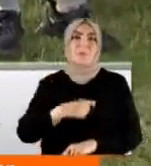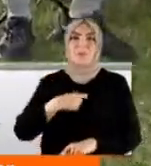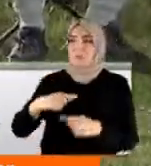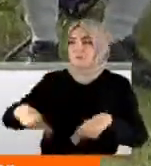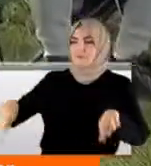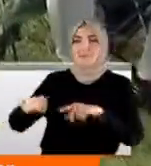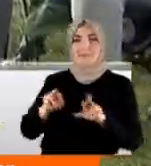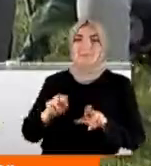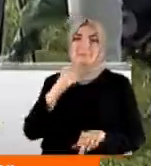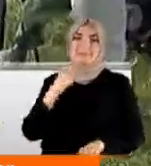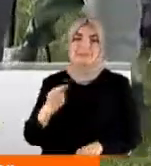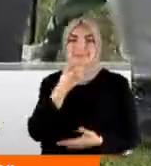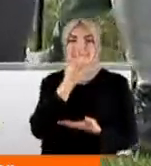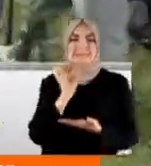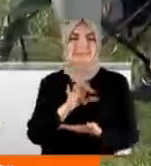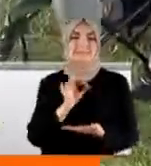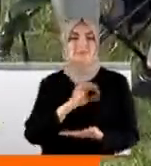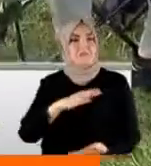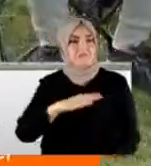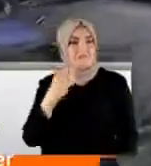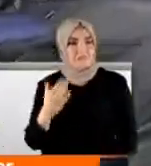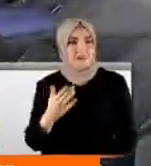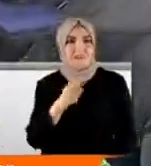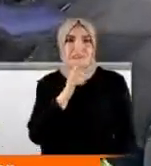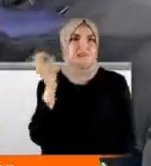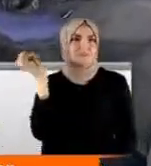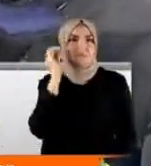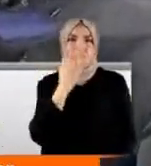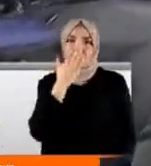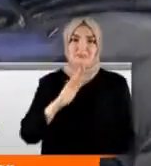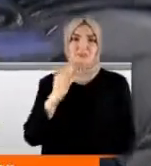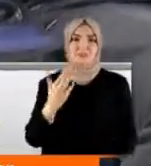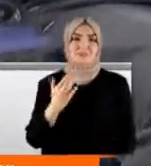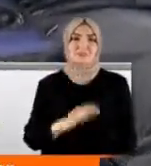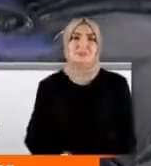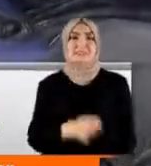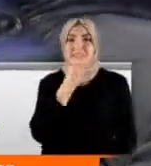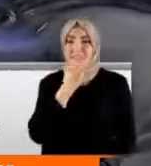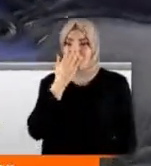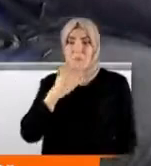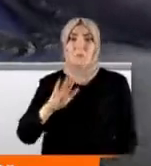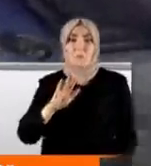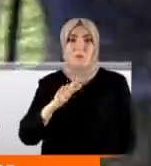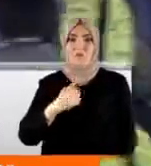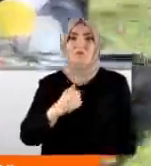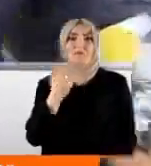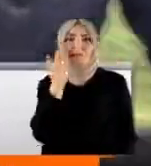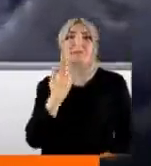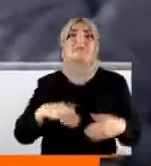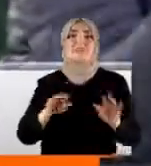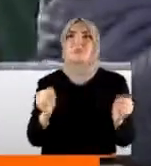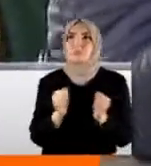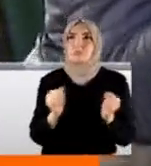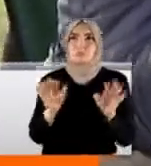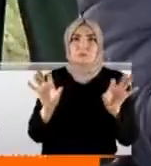hazır. Her şey hazır. Sesleri duyuyorsunuz sadece. Çekirdek olmasa kendimiz yerinde olmayacak. Hava çok soğuk. Kaç yol denedik